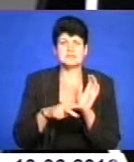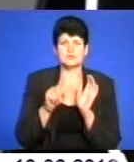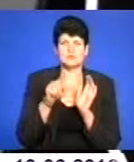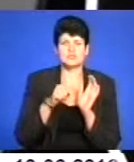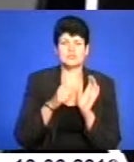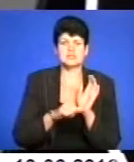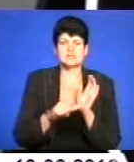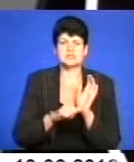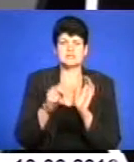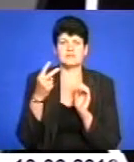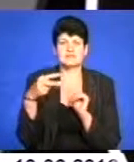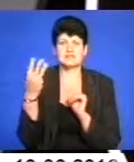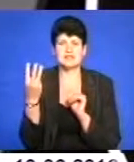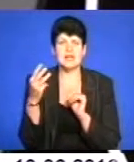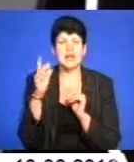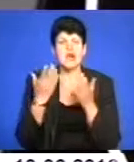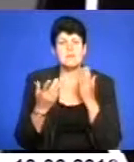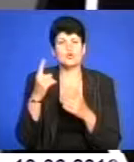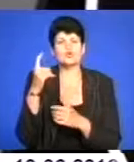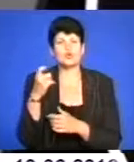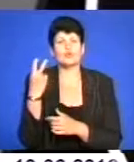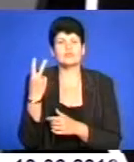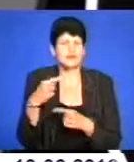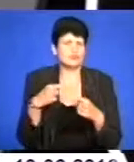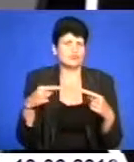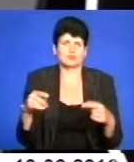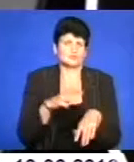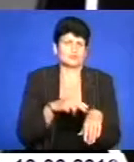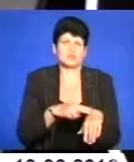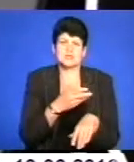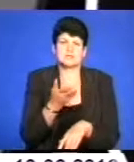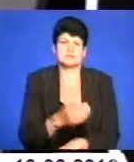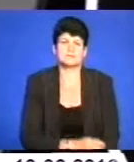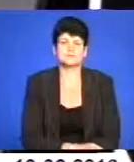471 66 23 або на лінію 102 у будь-який відділ поліції.